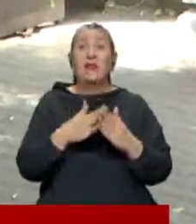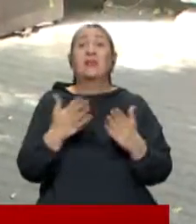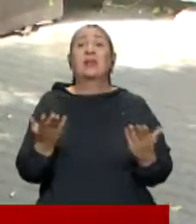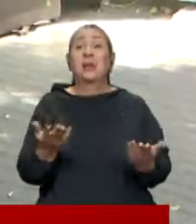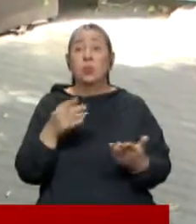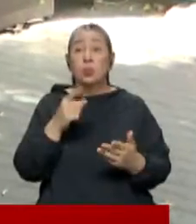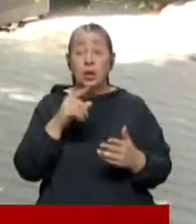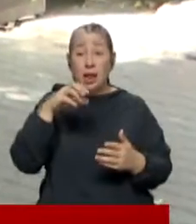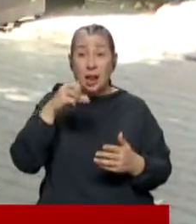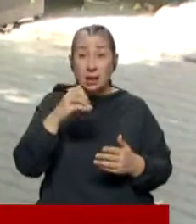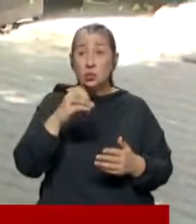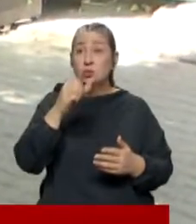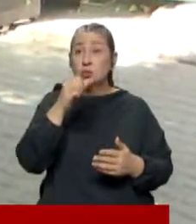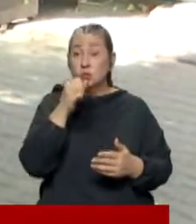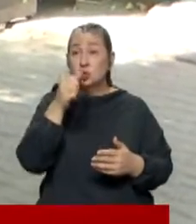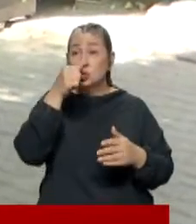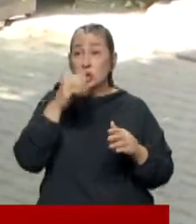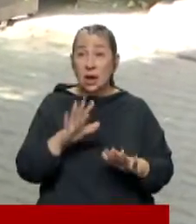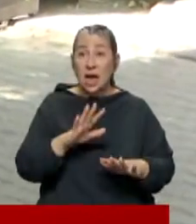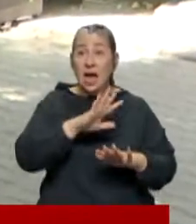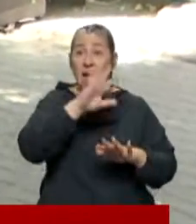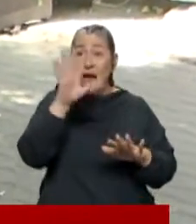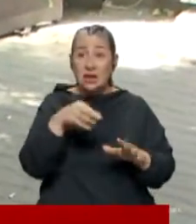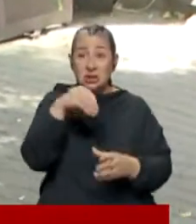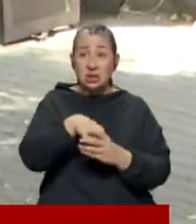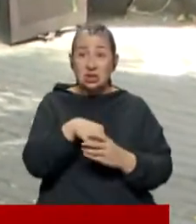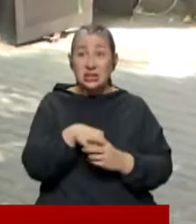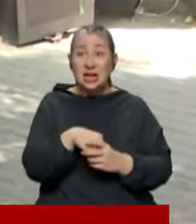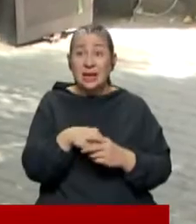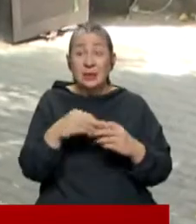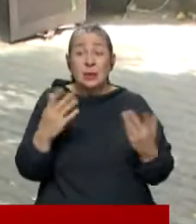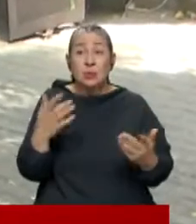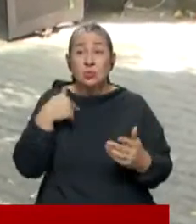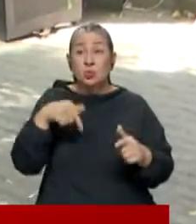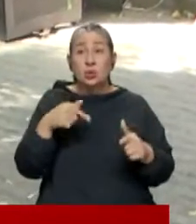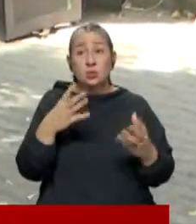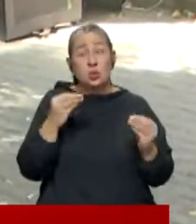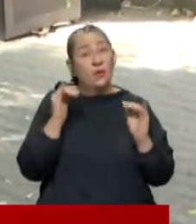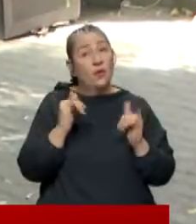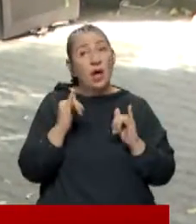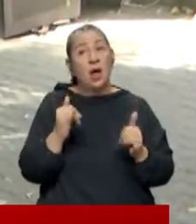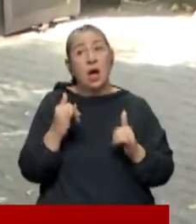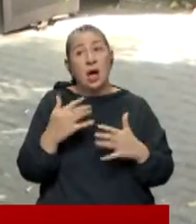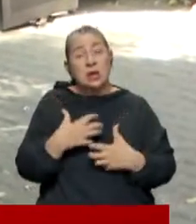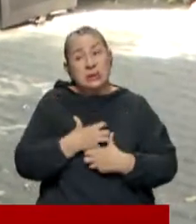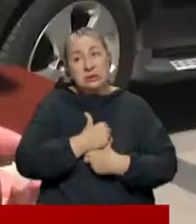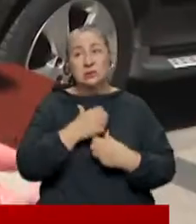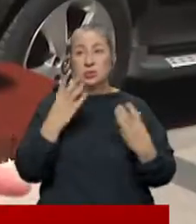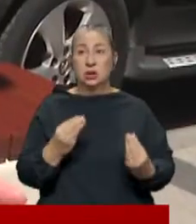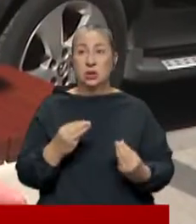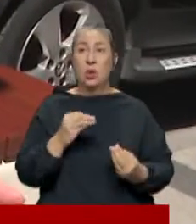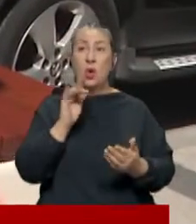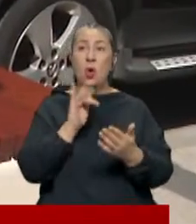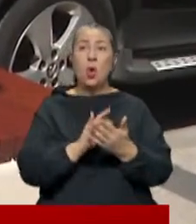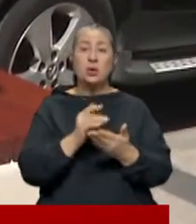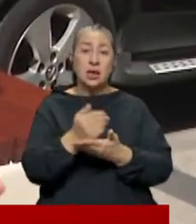değil. Bunun elektriği, suyu, doğalgazı, her şeyi içinde. Yani bizi şu an çok fena bir şekilde aşacak durumda. Orta